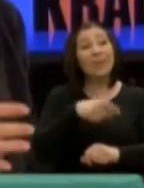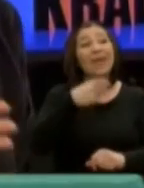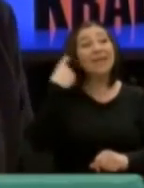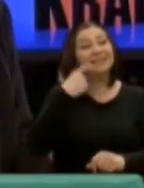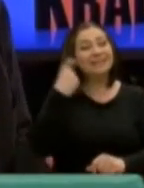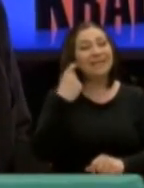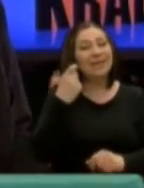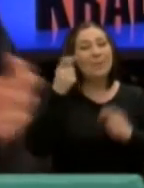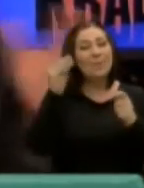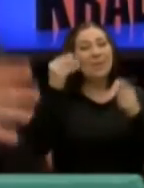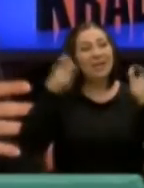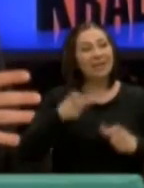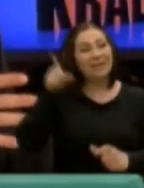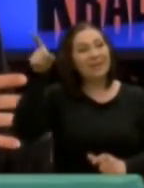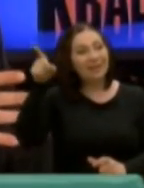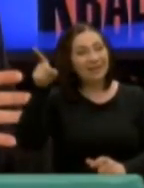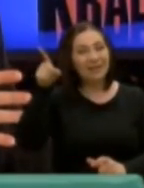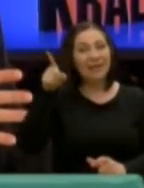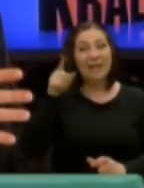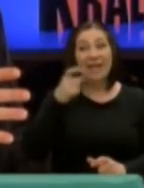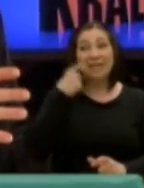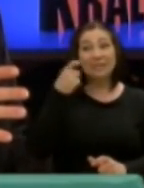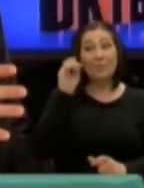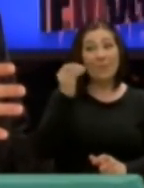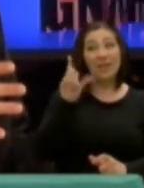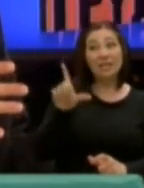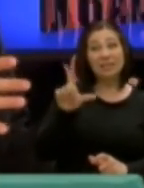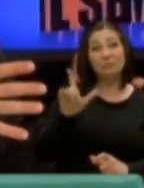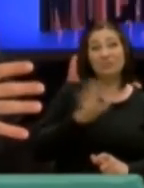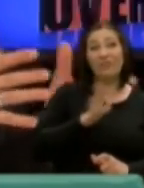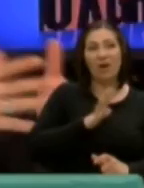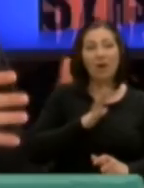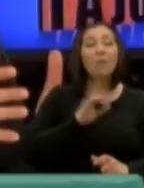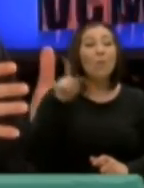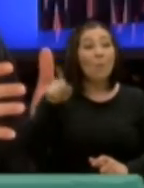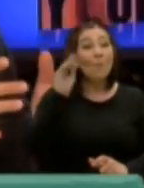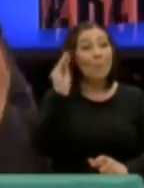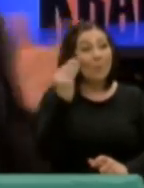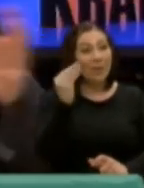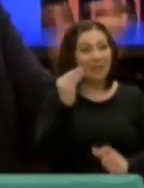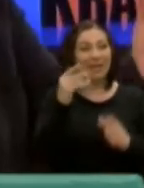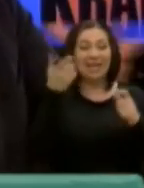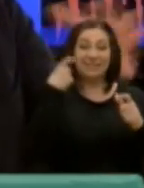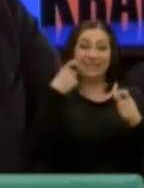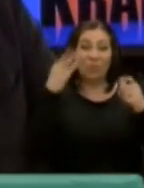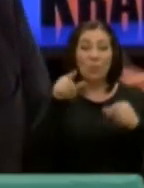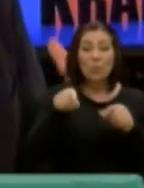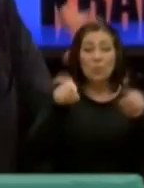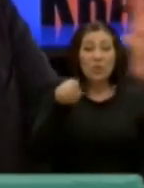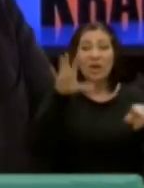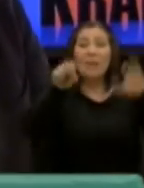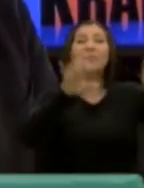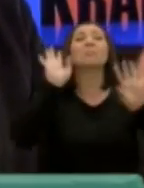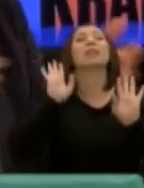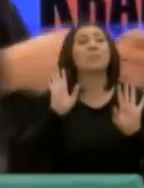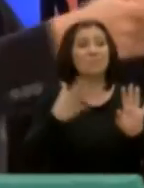eski bebeklerde diyorlar ki, çünkü o eski bebeklere de ihtiyacımız var bizim. Tabii. Hani ondan sonra eski bebeklerde tabii diyorlar ki ya burada aman şunu bunu